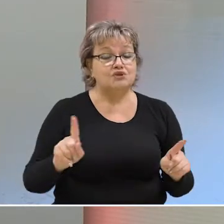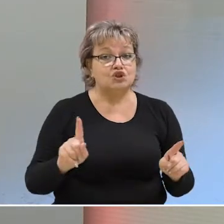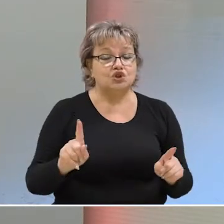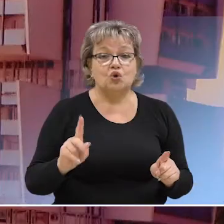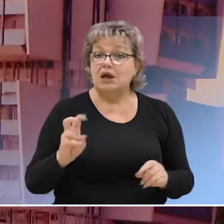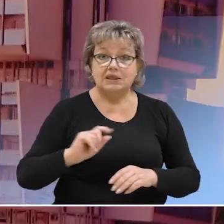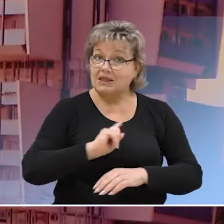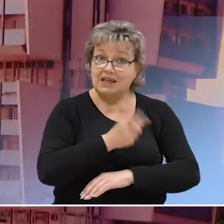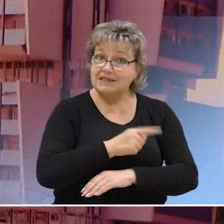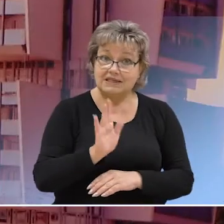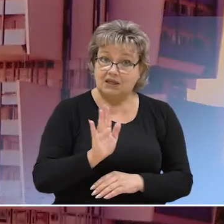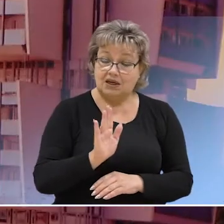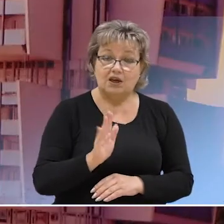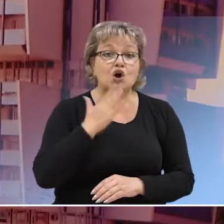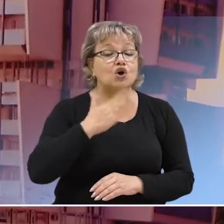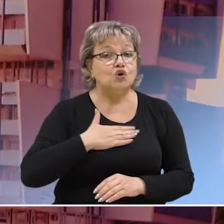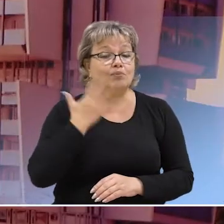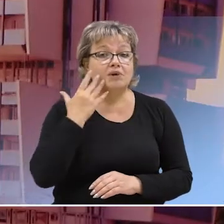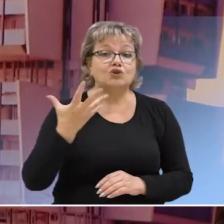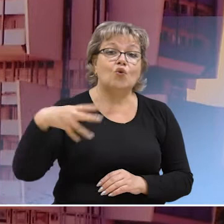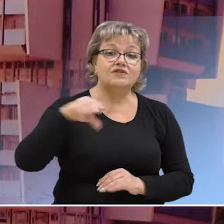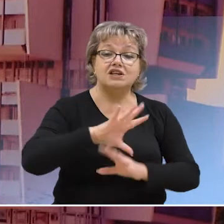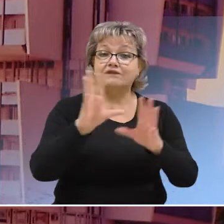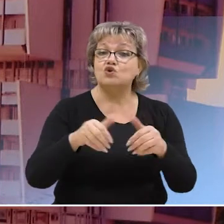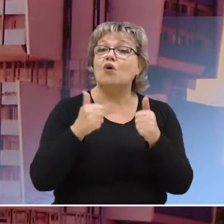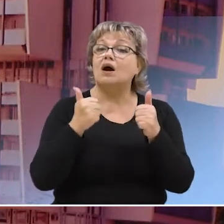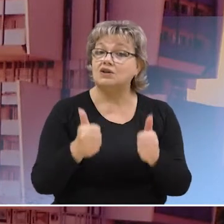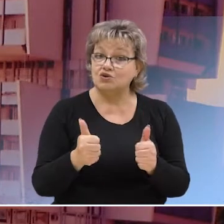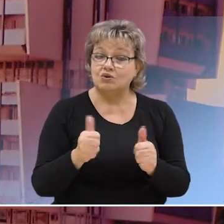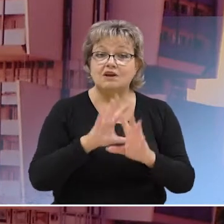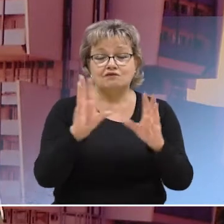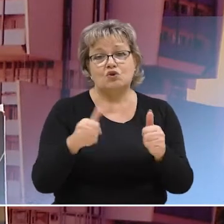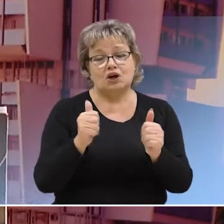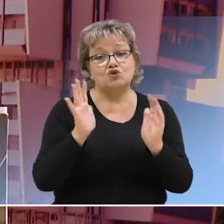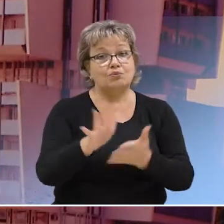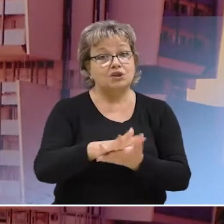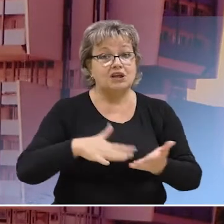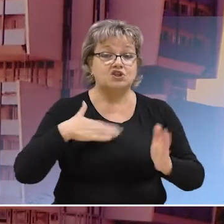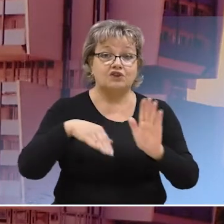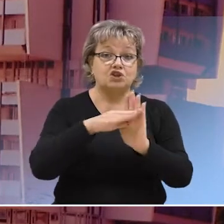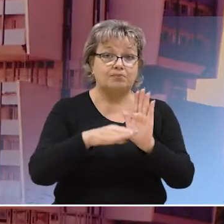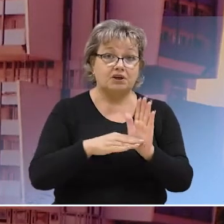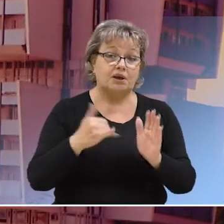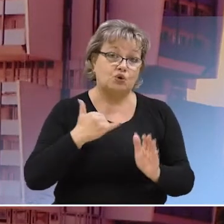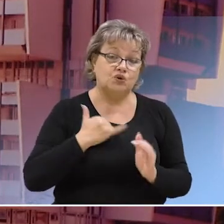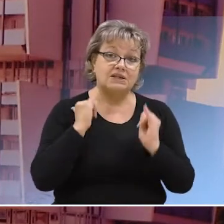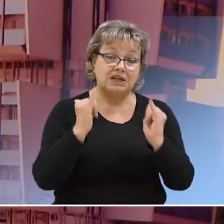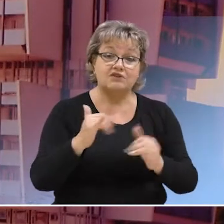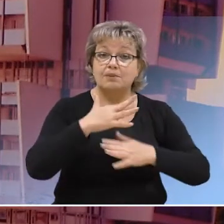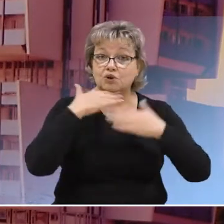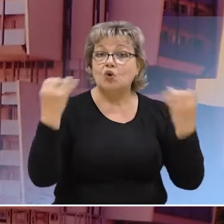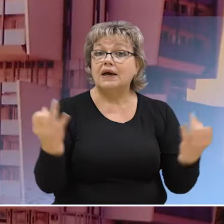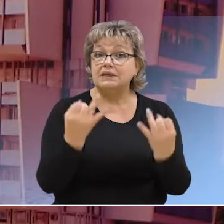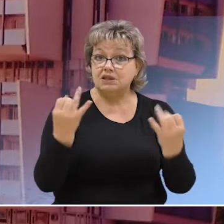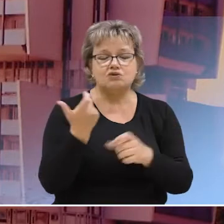что все-таки не сильно, потому что любим мы, когда у всех все хорошо, и у всех все хорошо будет дальше в нашей программе, потому что у нас для вас, как